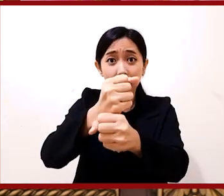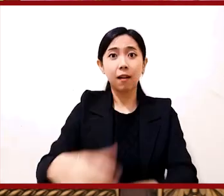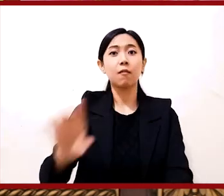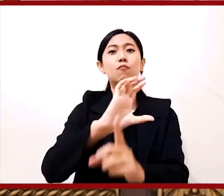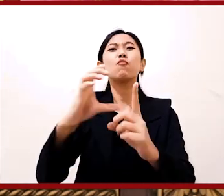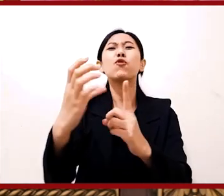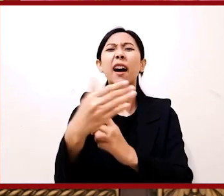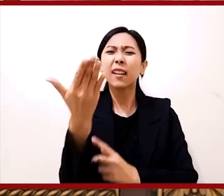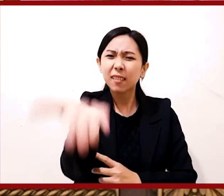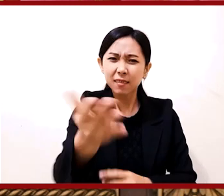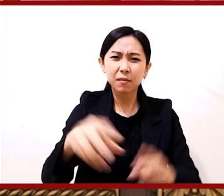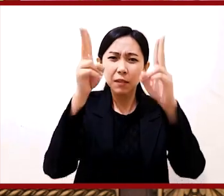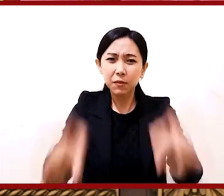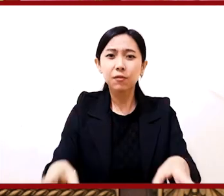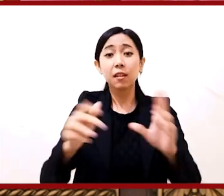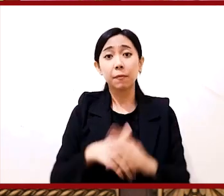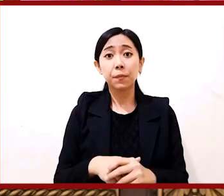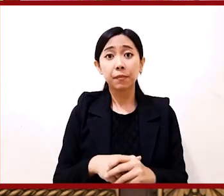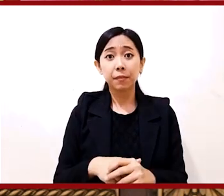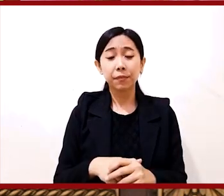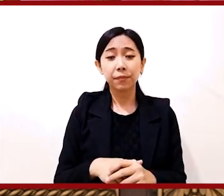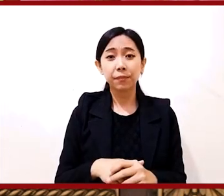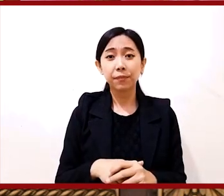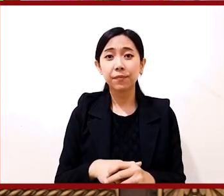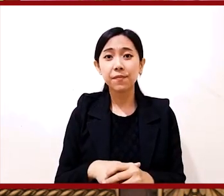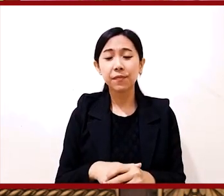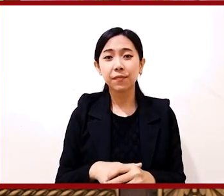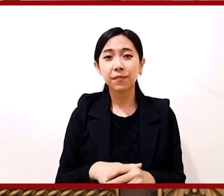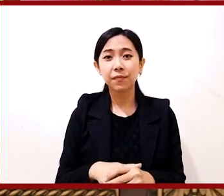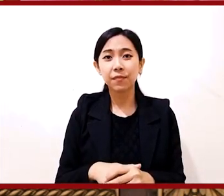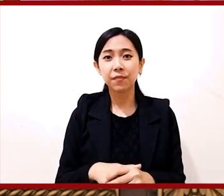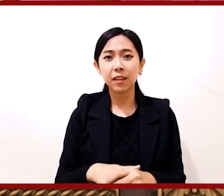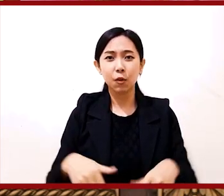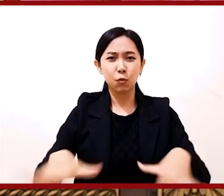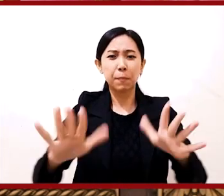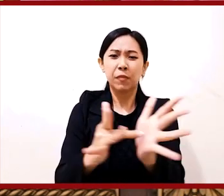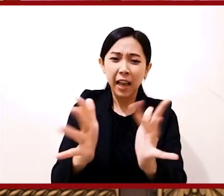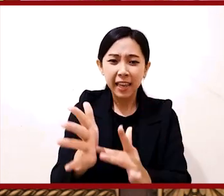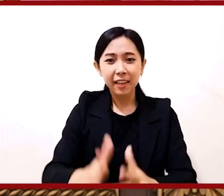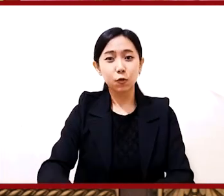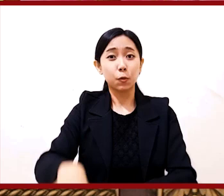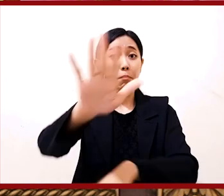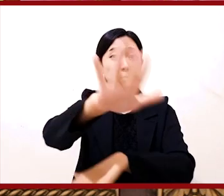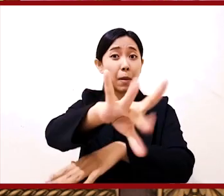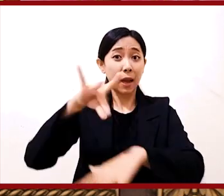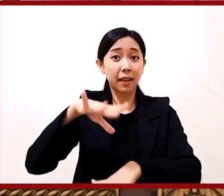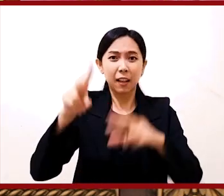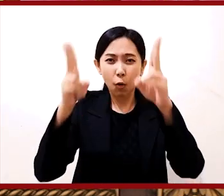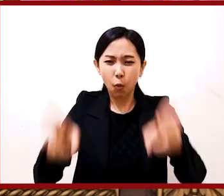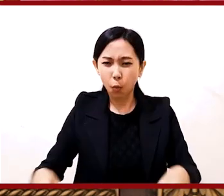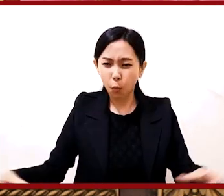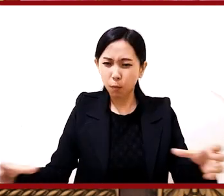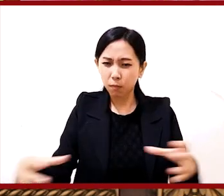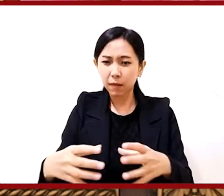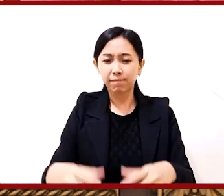pada adat istiadat manusia." Ayat 14 dan 15. Lalu Yesus memanggil lagi orang